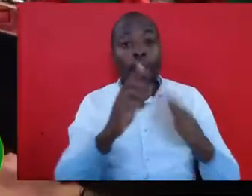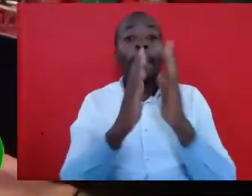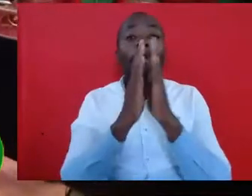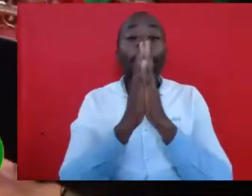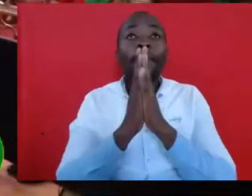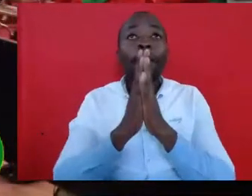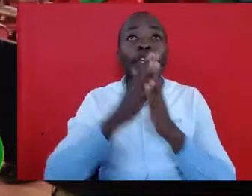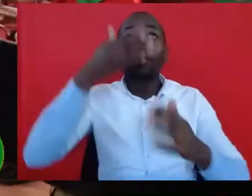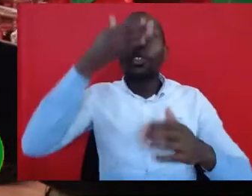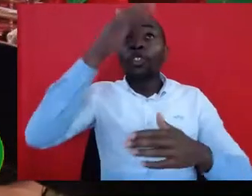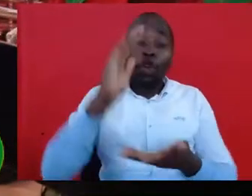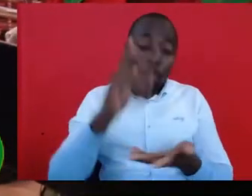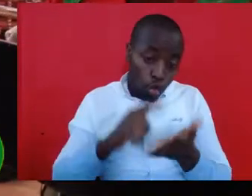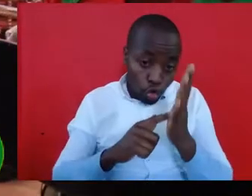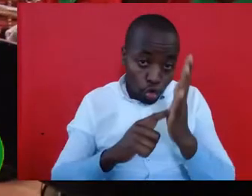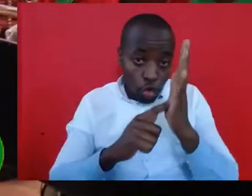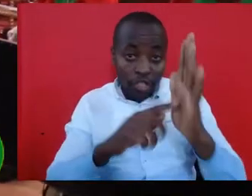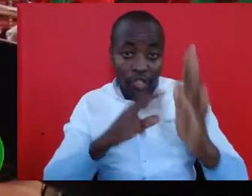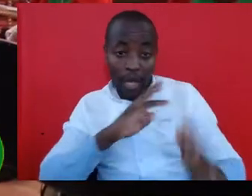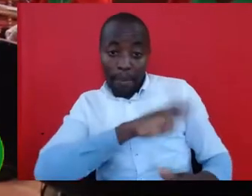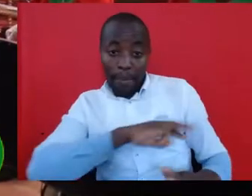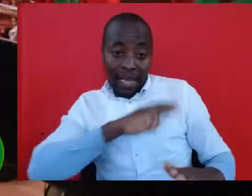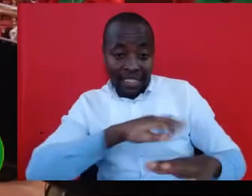Ee Bwana utuonyeshe rehema zako.